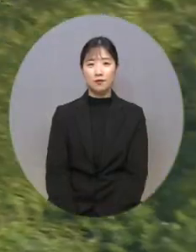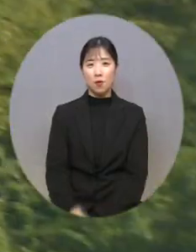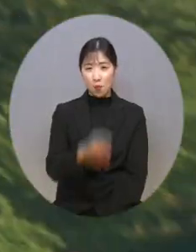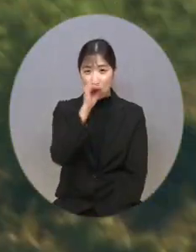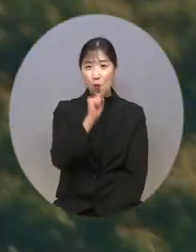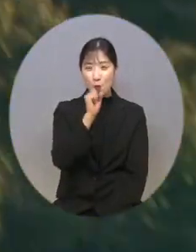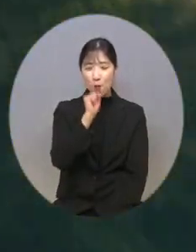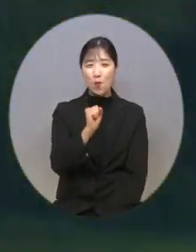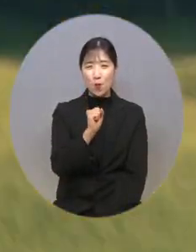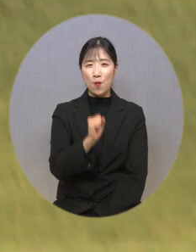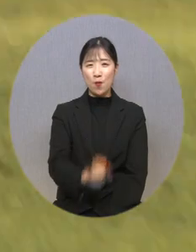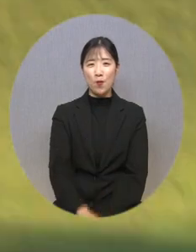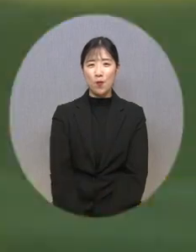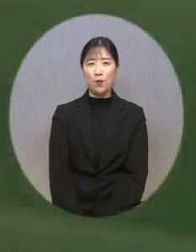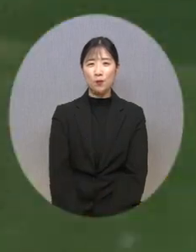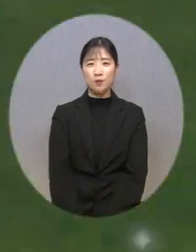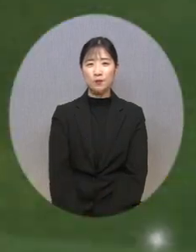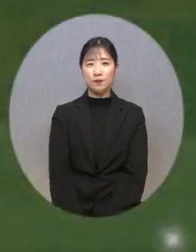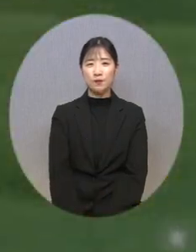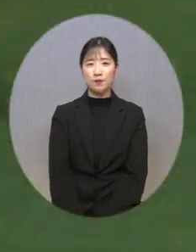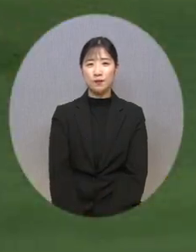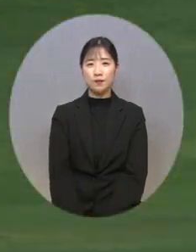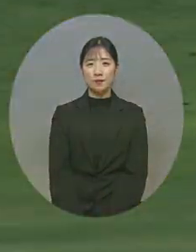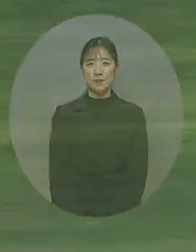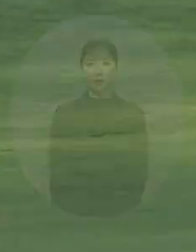나이스! 됐다.